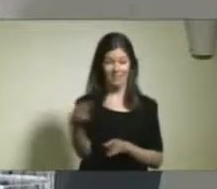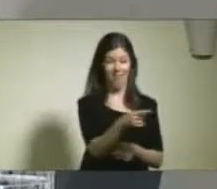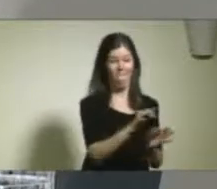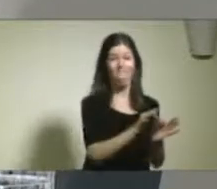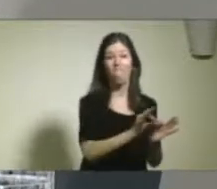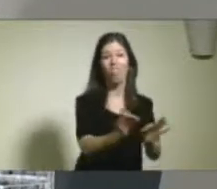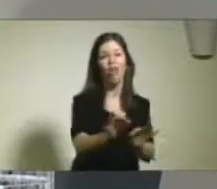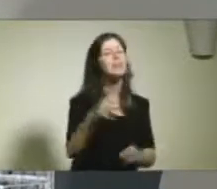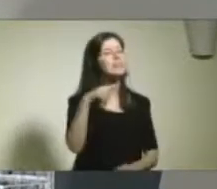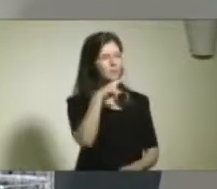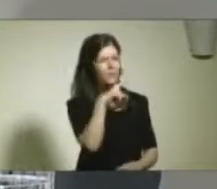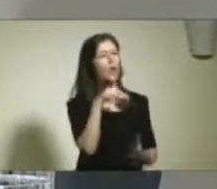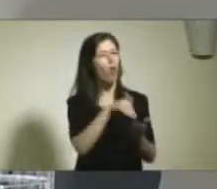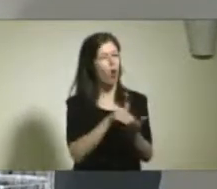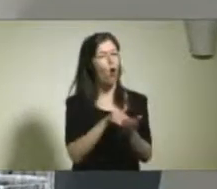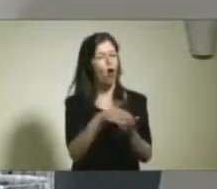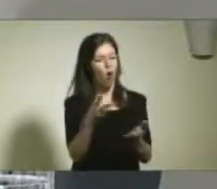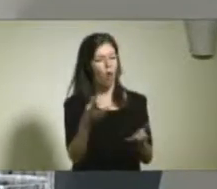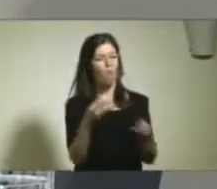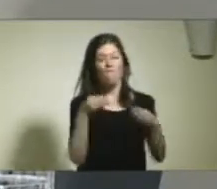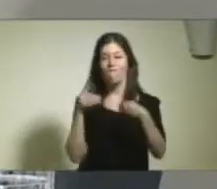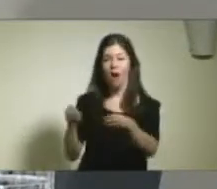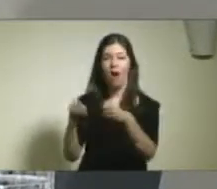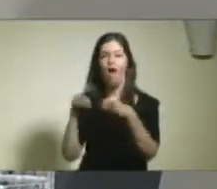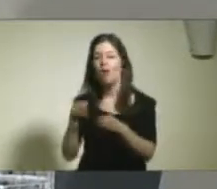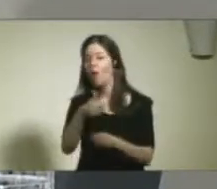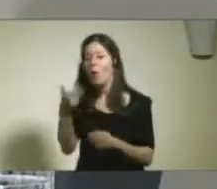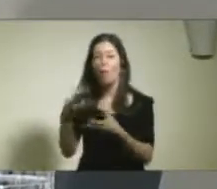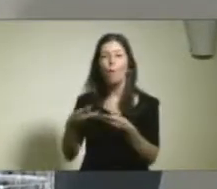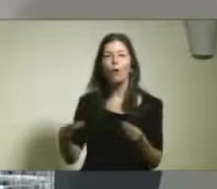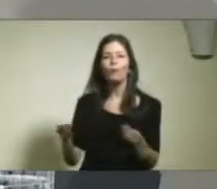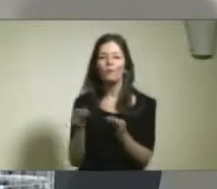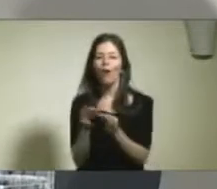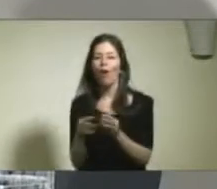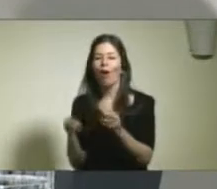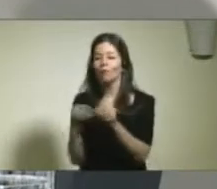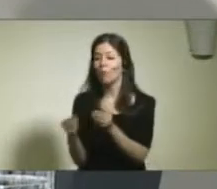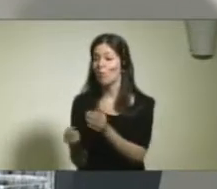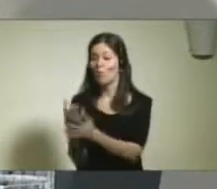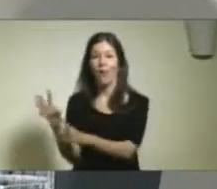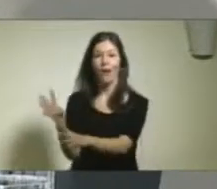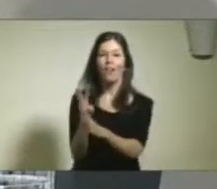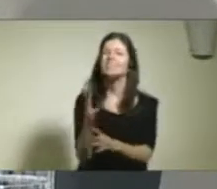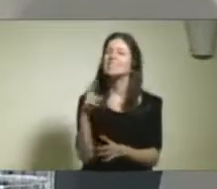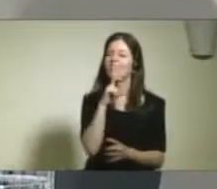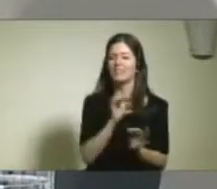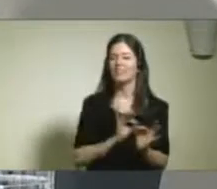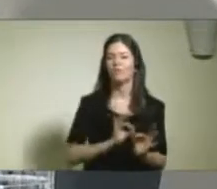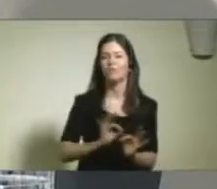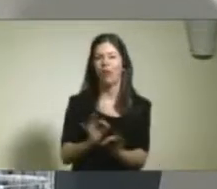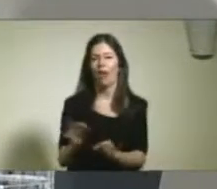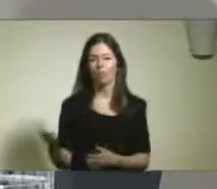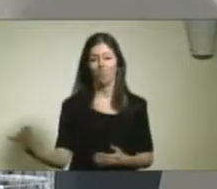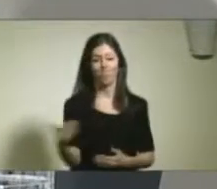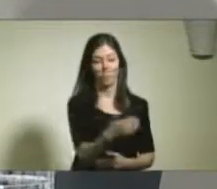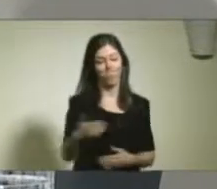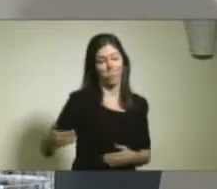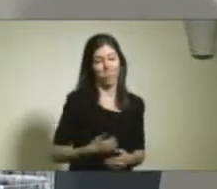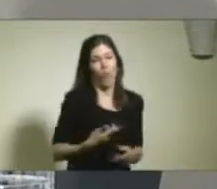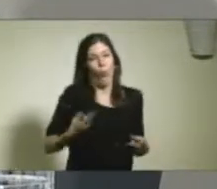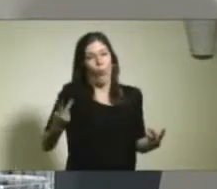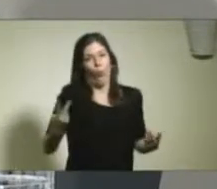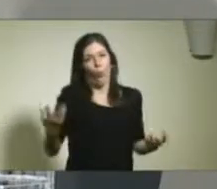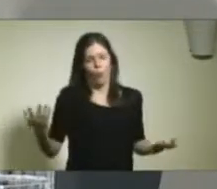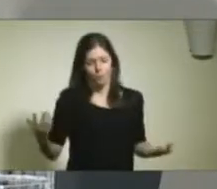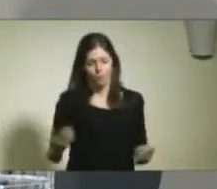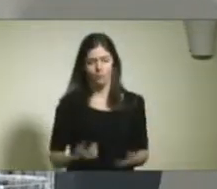à vendre des produits à valeur ajoutée à nos nouveaux clients. Donc bon, c'est vrai qu'on est une petite banque,